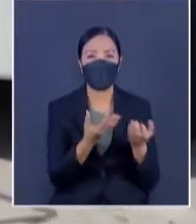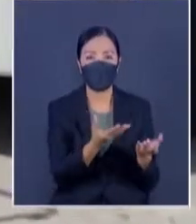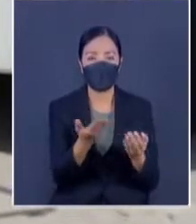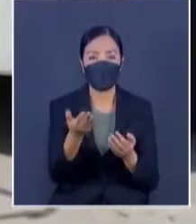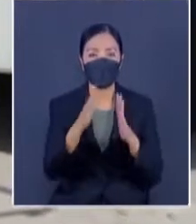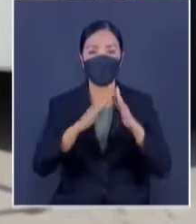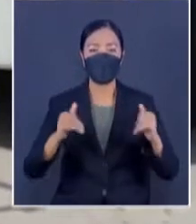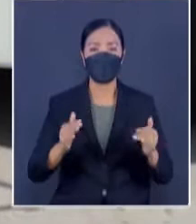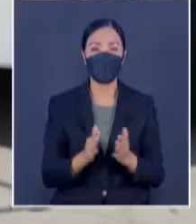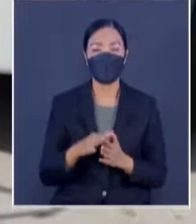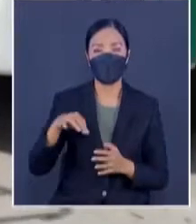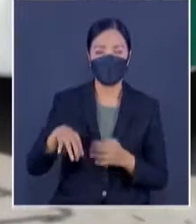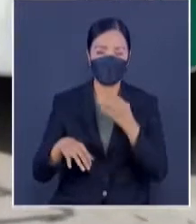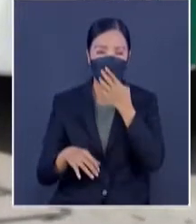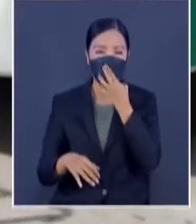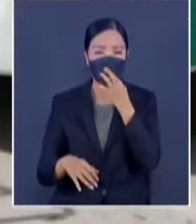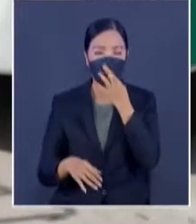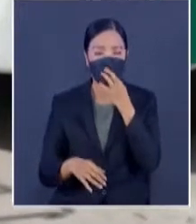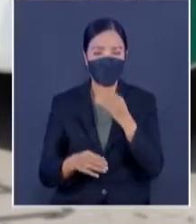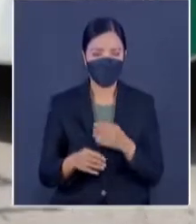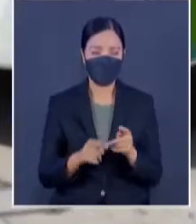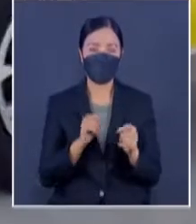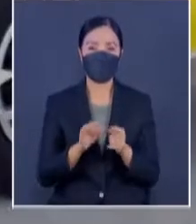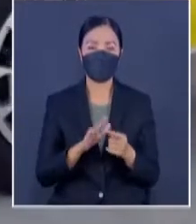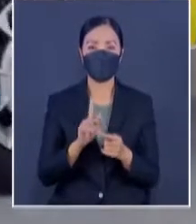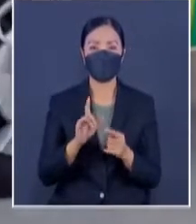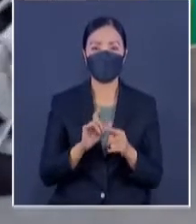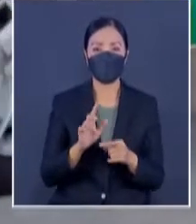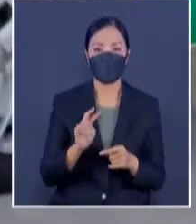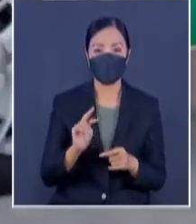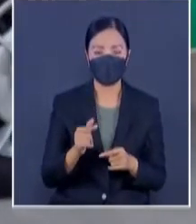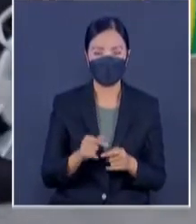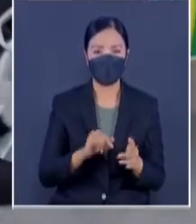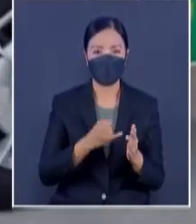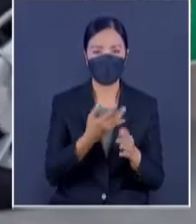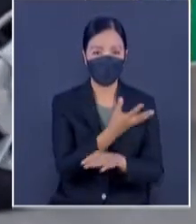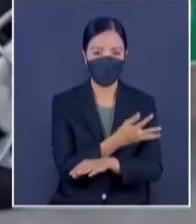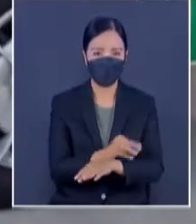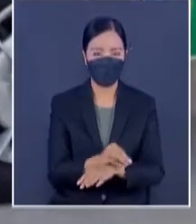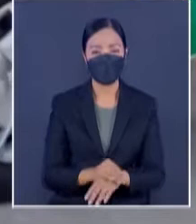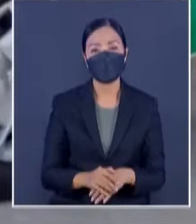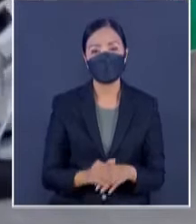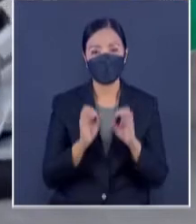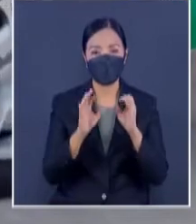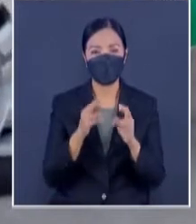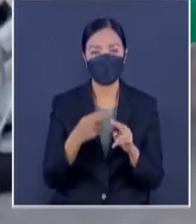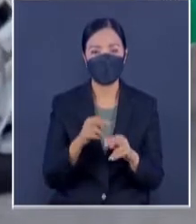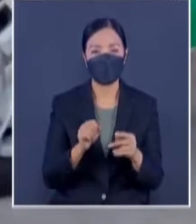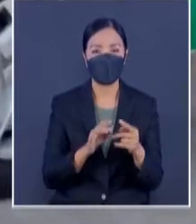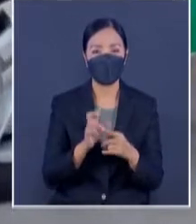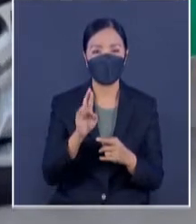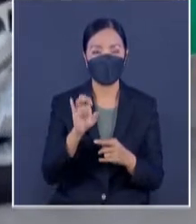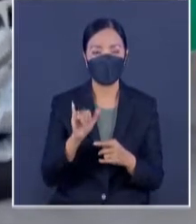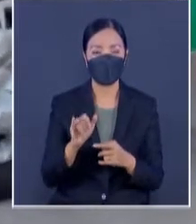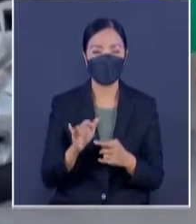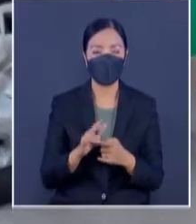ที่วัดพุทธวนารามวัดป่าวังน้ำเย็นตำบลเก้งอำเภอเมืองจังหวัดมหาสารคามพระอาจารย์สุริยันโคสะปั